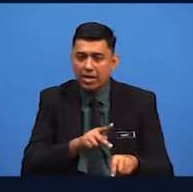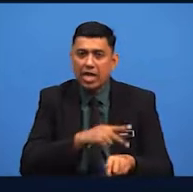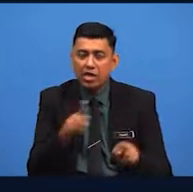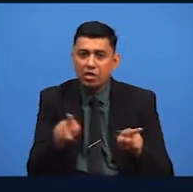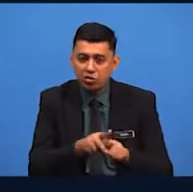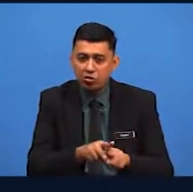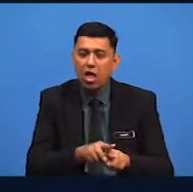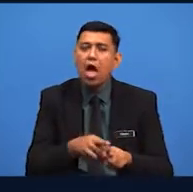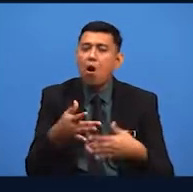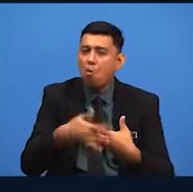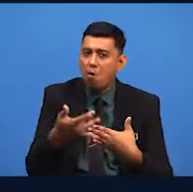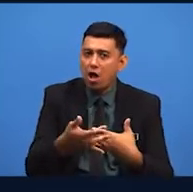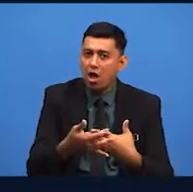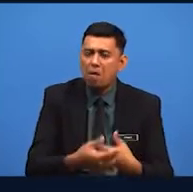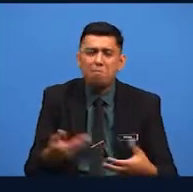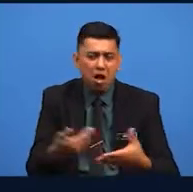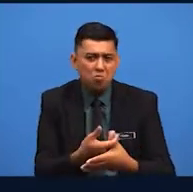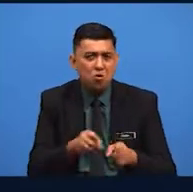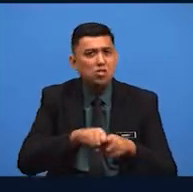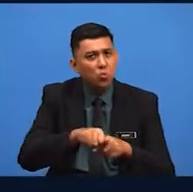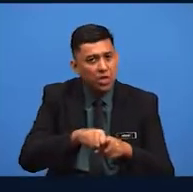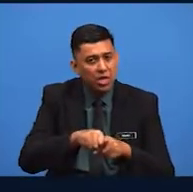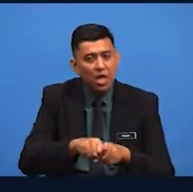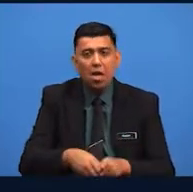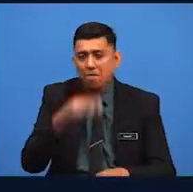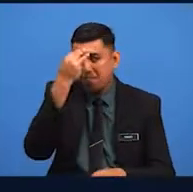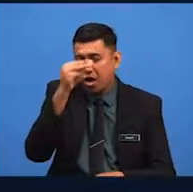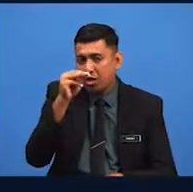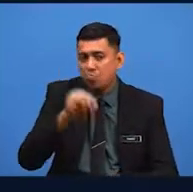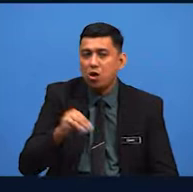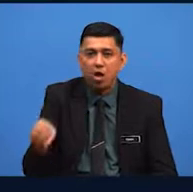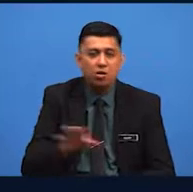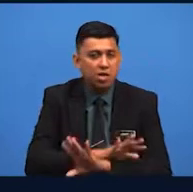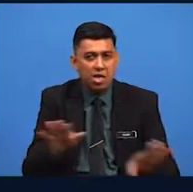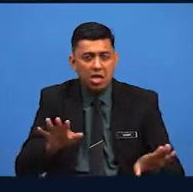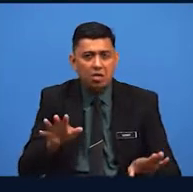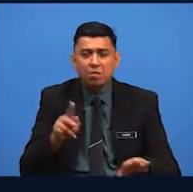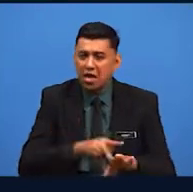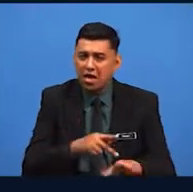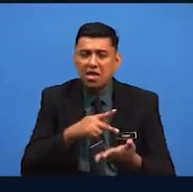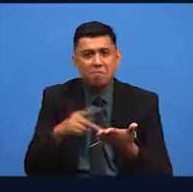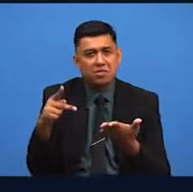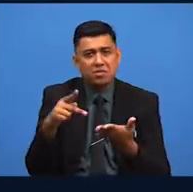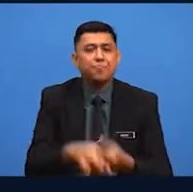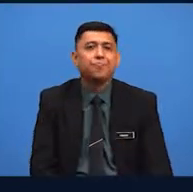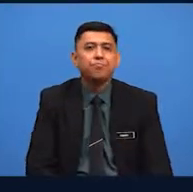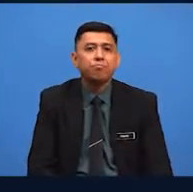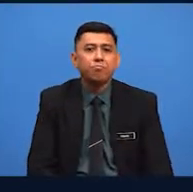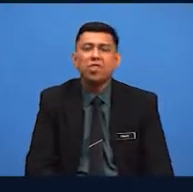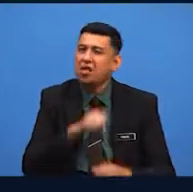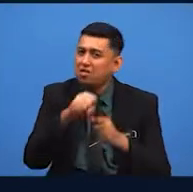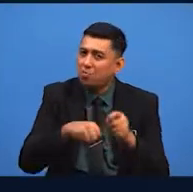dahulu diikuti pemakaian stokin. Maka, murid ini tidak berpakaian kemas.